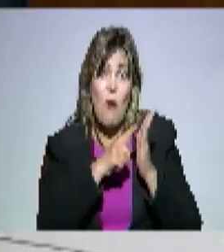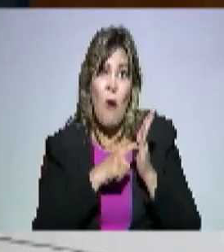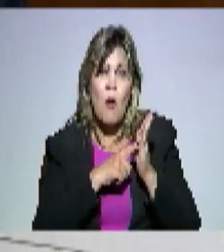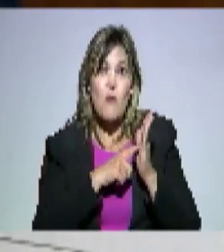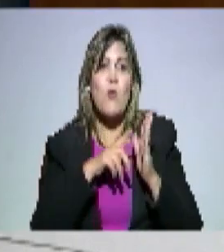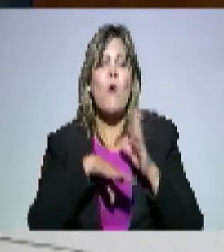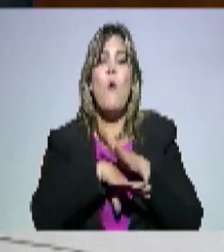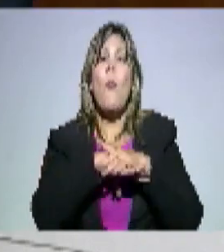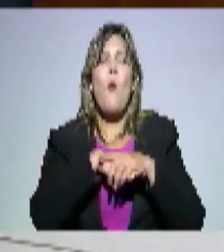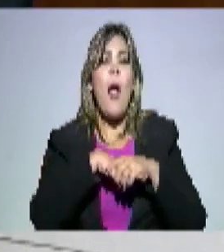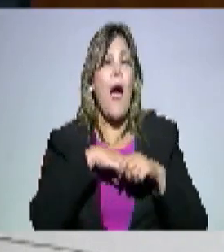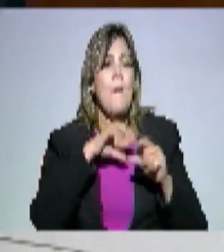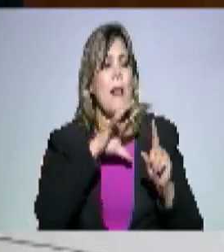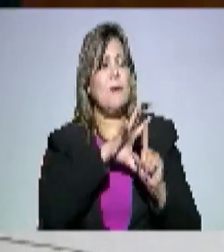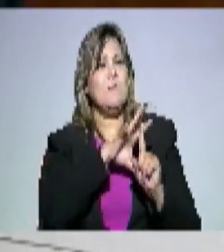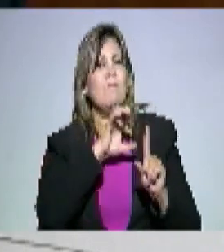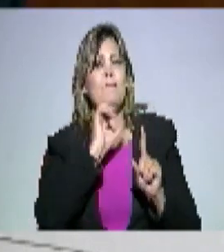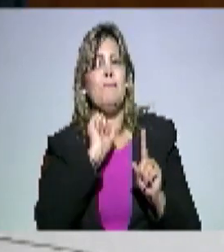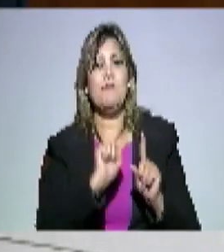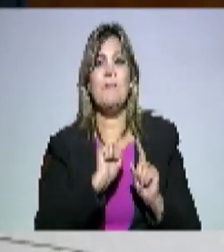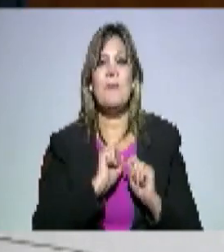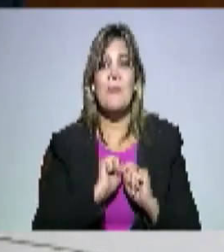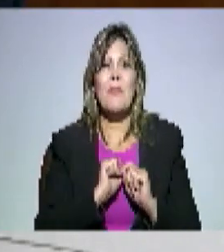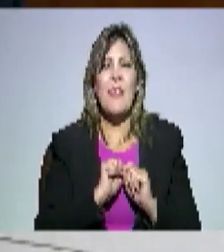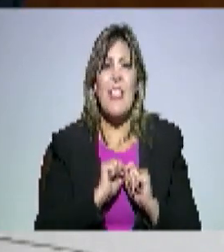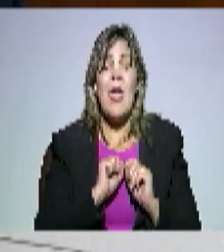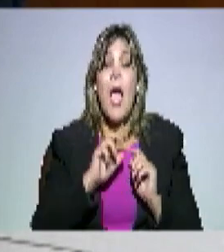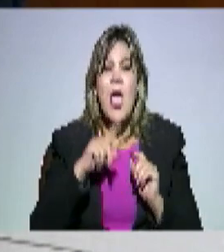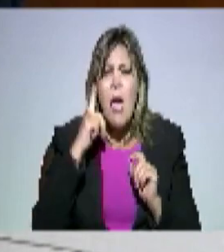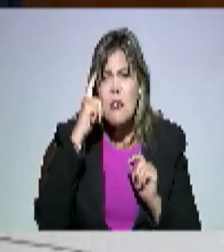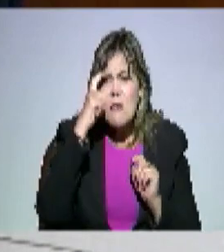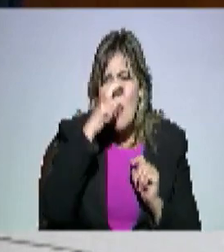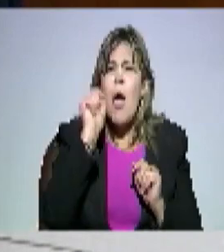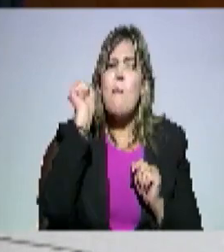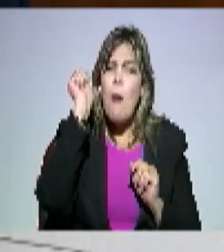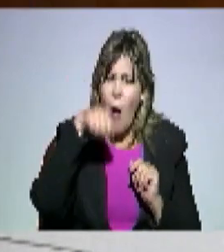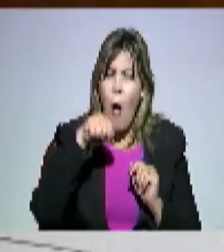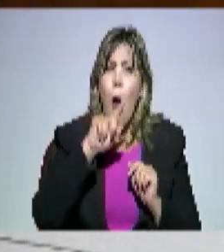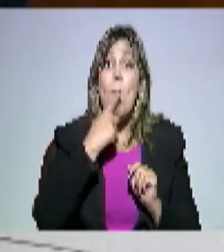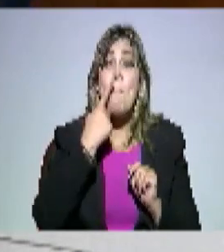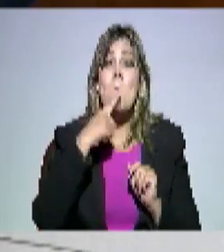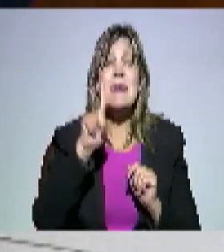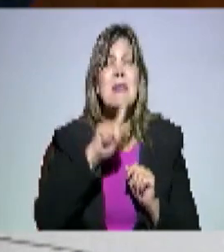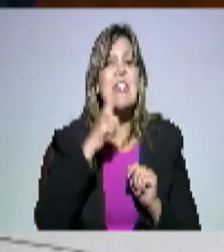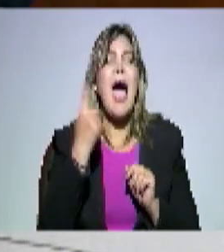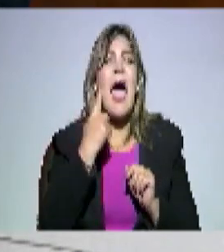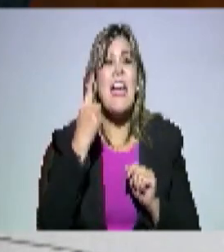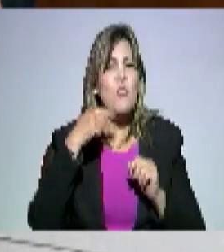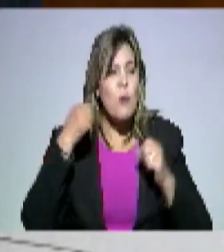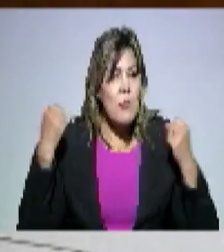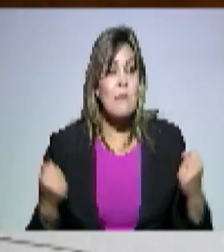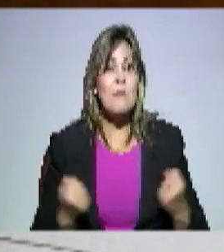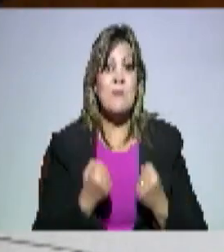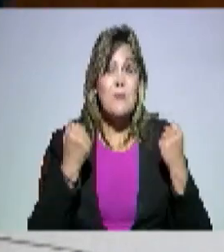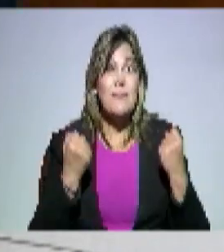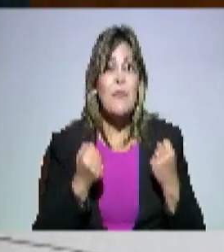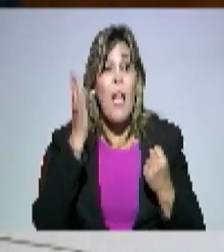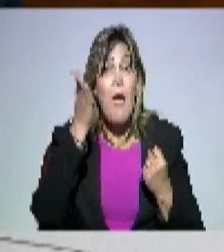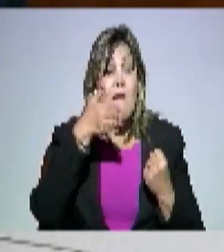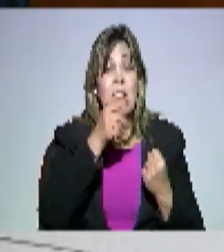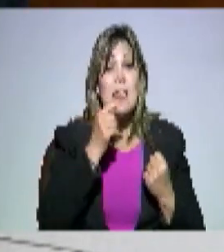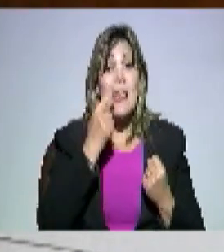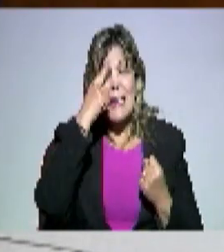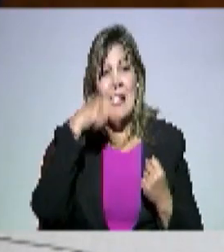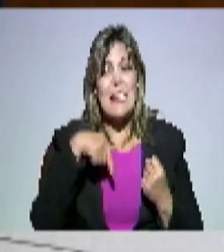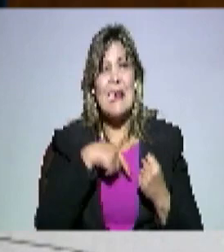شكلها صعب في التنفيذ لكن لاقي قديسين سواء في الكتاب المقدس او في تاريخ الكنيسه عاشوا